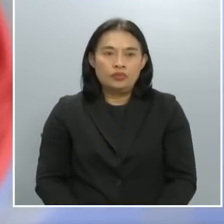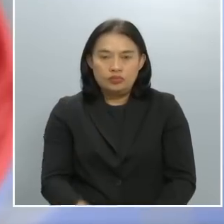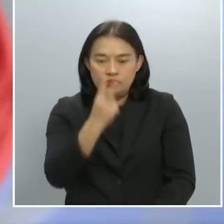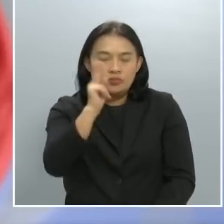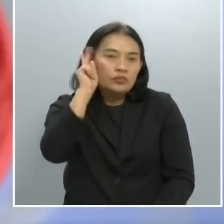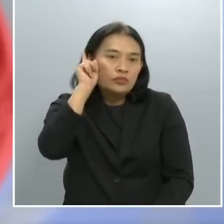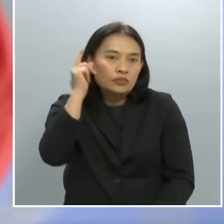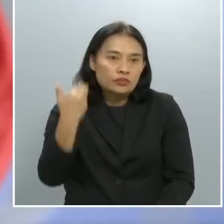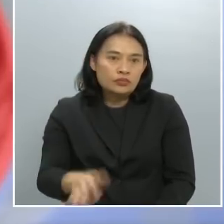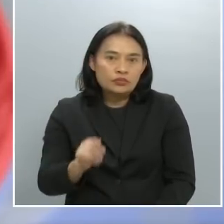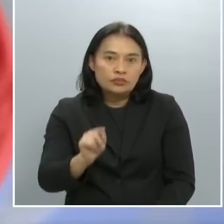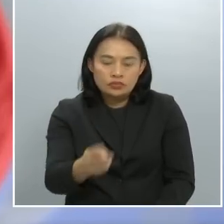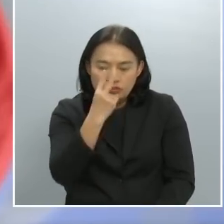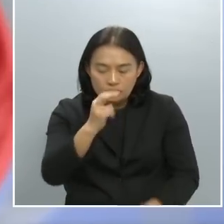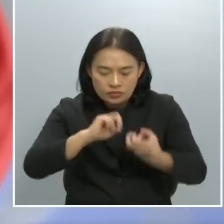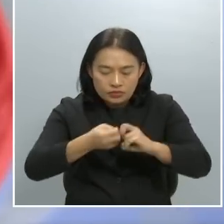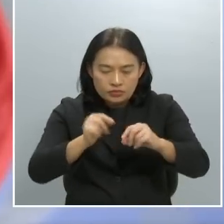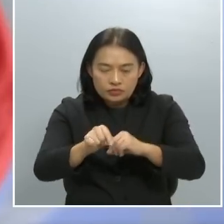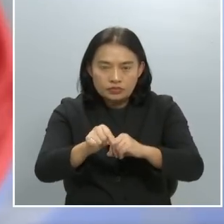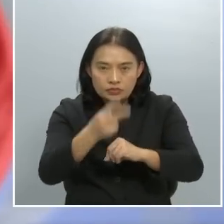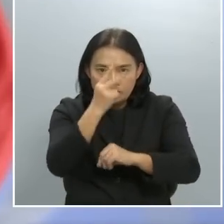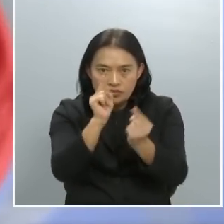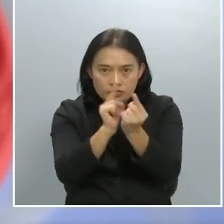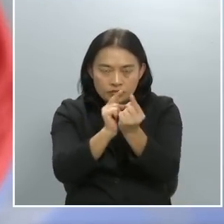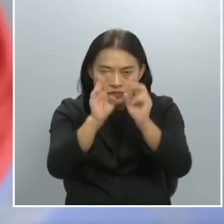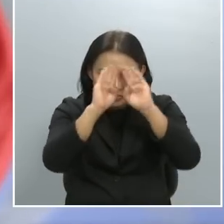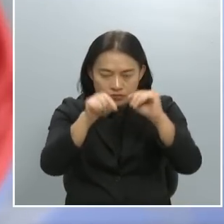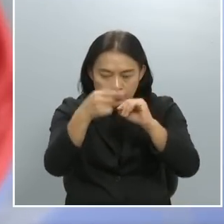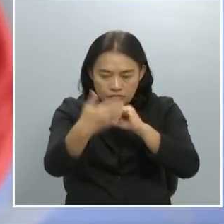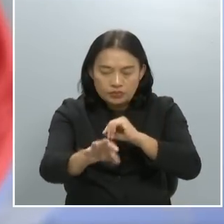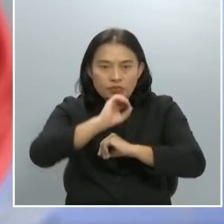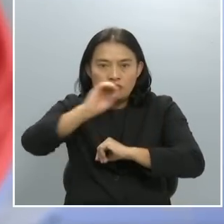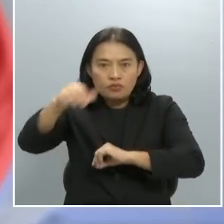าวแล้วเนี่ยแล้วเคยเจอประสบการณ์แบบนี้เป็นผู้เสียหายเนี่ยนะคะอยากให้ไปแจ้งความจะได้ดำเนินคดี